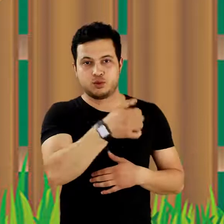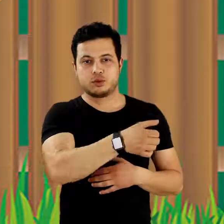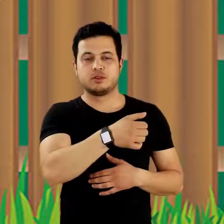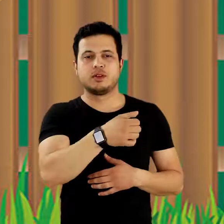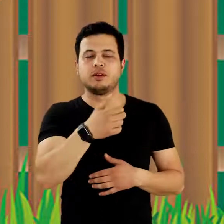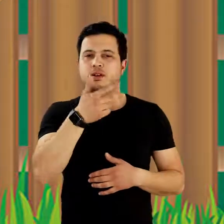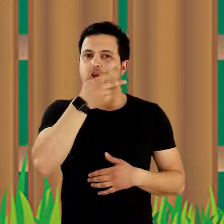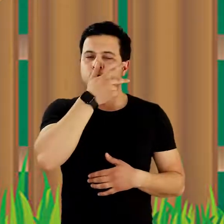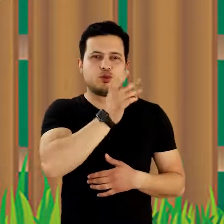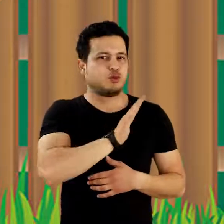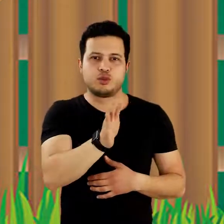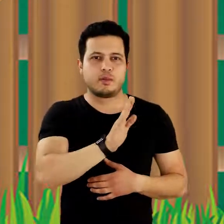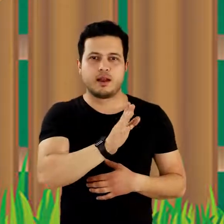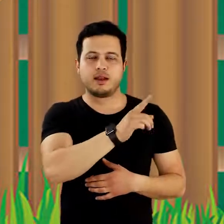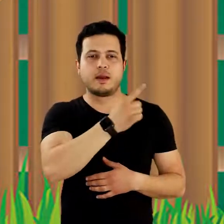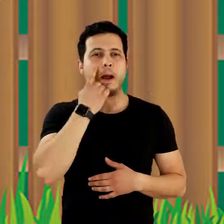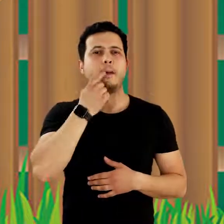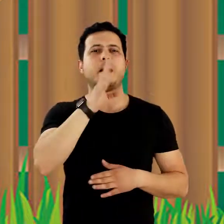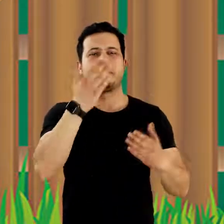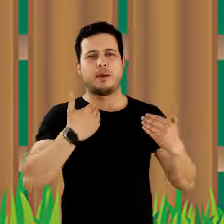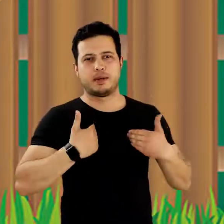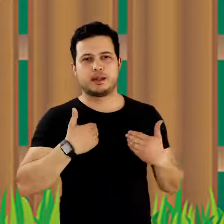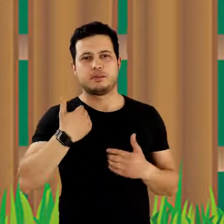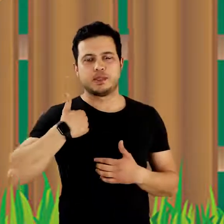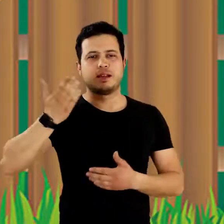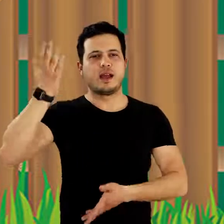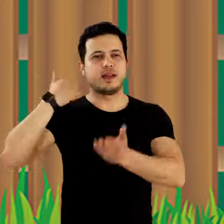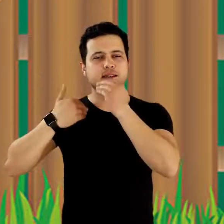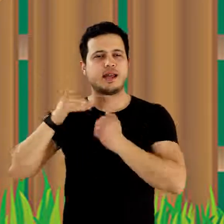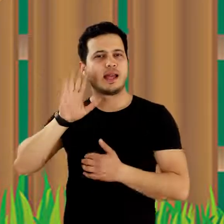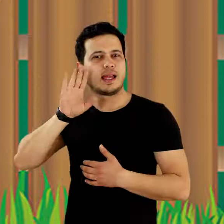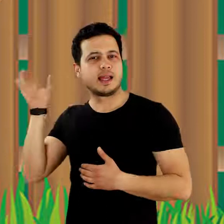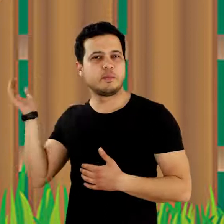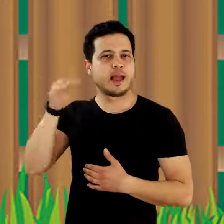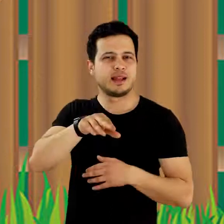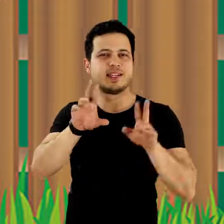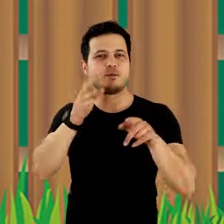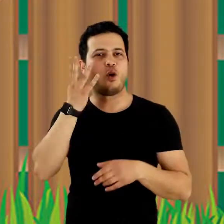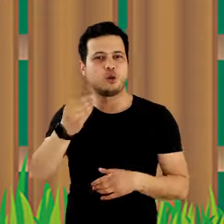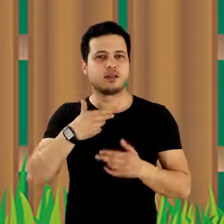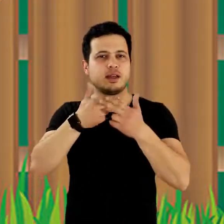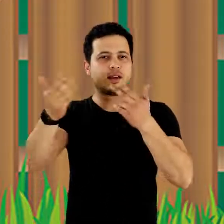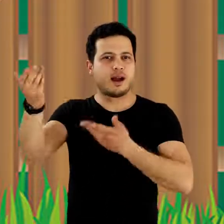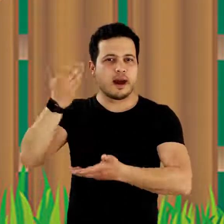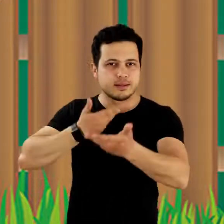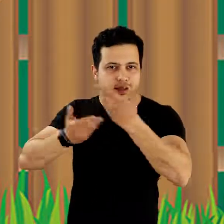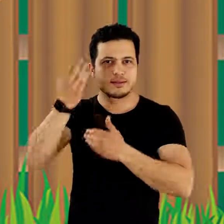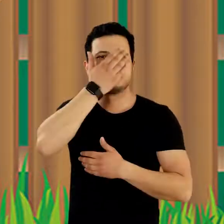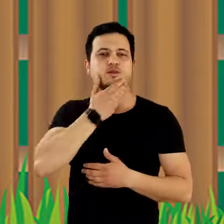Üzülme dedeciğim, bakma sen bana. Biz gitmiş kadar olduk. Hem sen bize her şeyi güzelce anlattın